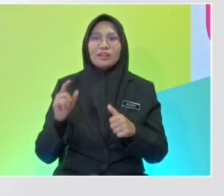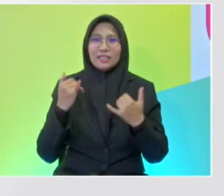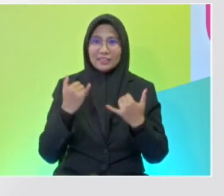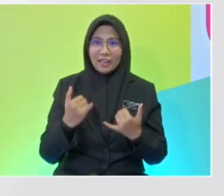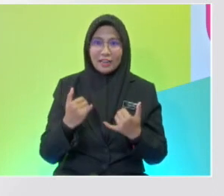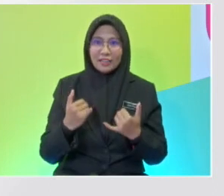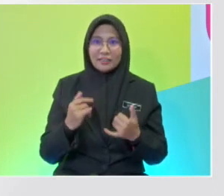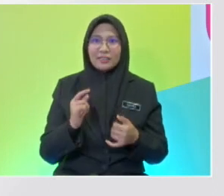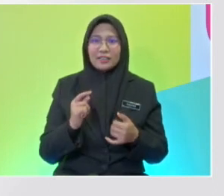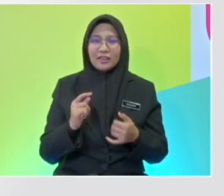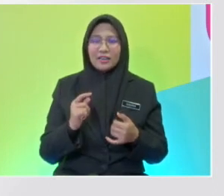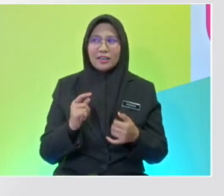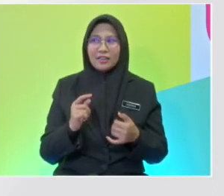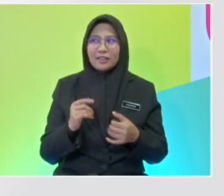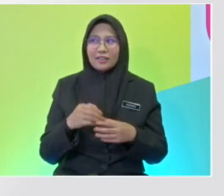kepada